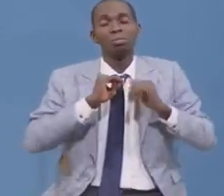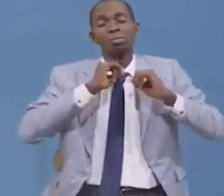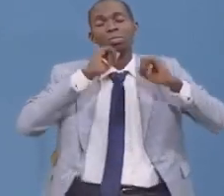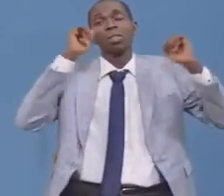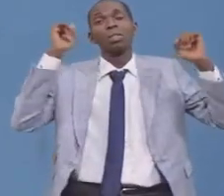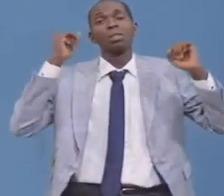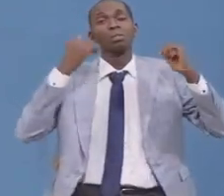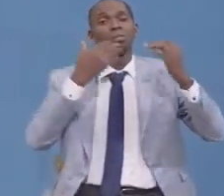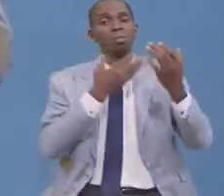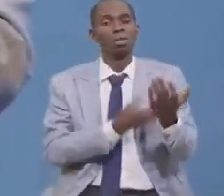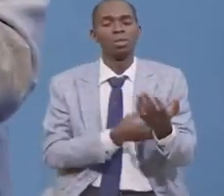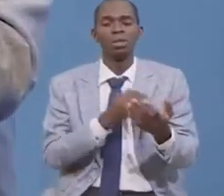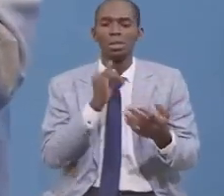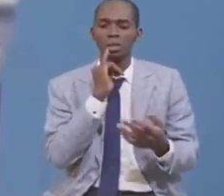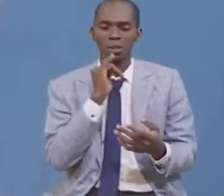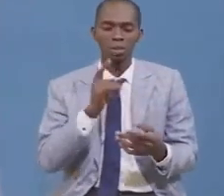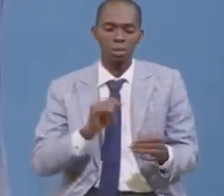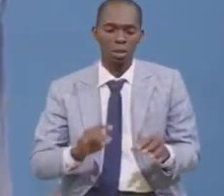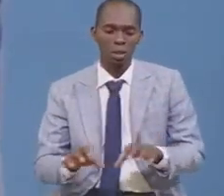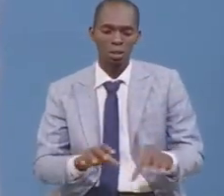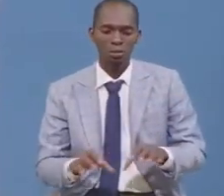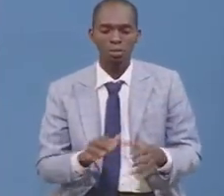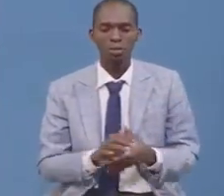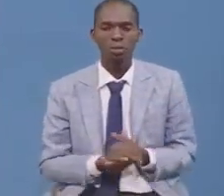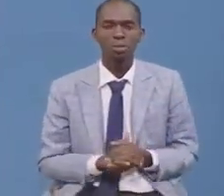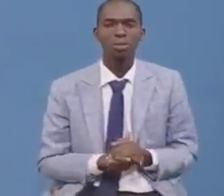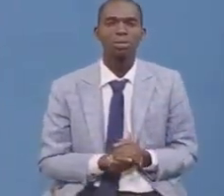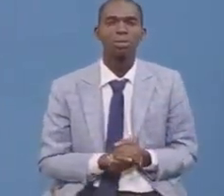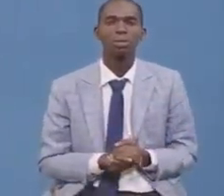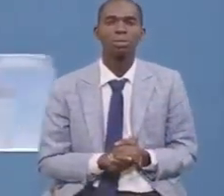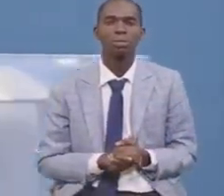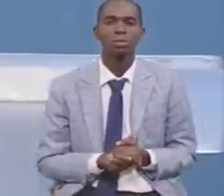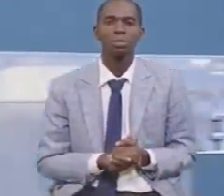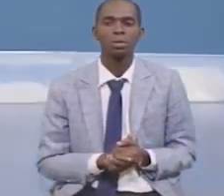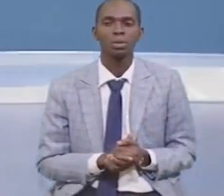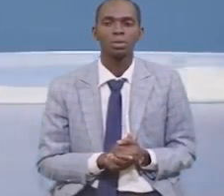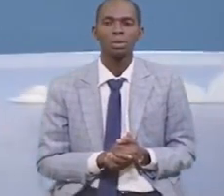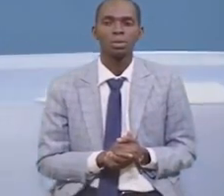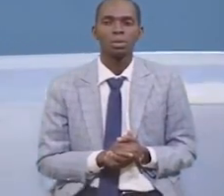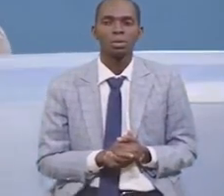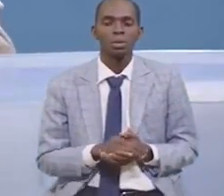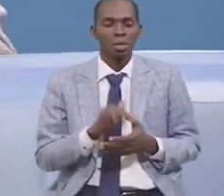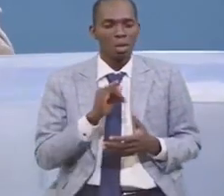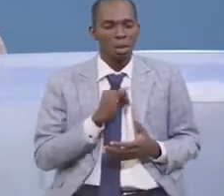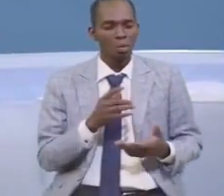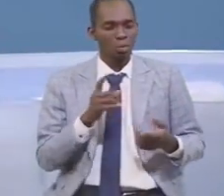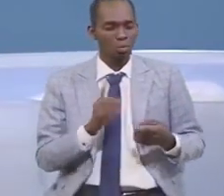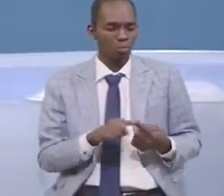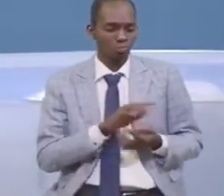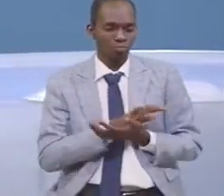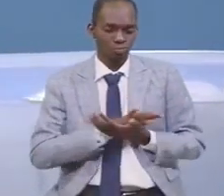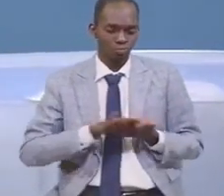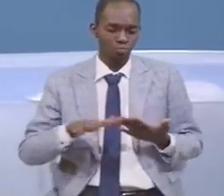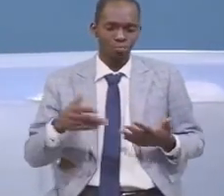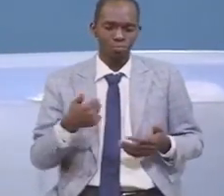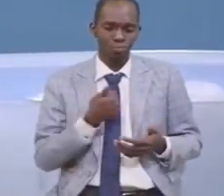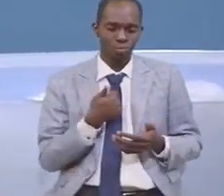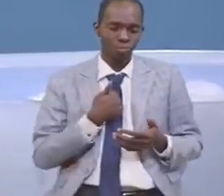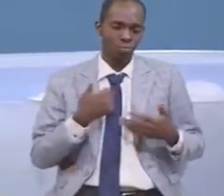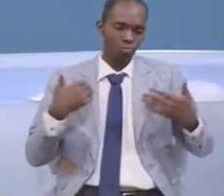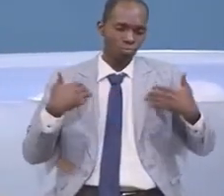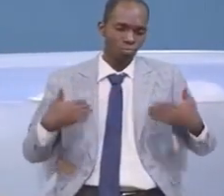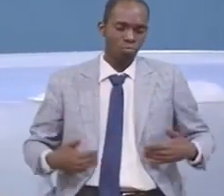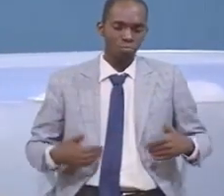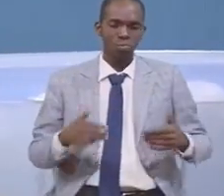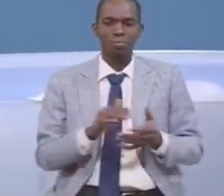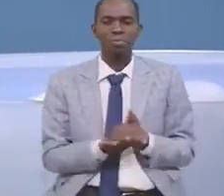రాత్రి నిద్రపోయాను, ఉదయాన్నే మేల్కొన్నాను, అది ఒక క్రియ. I go to clean up myself, that's action. నన్ను నేను ముందుకు తీసుకుని